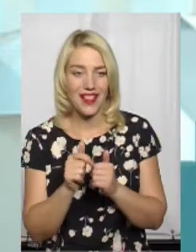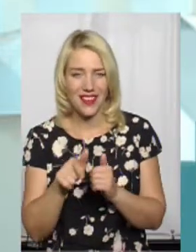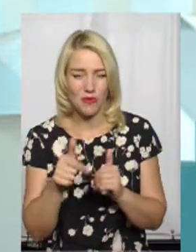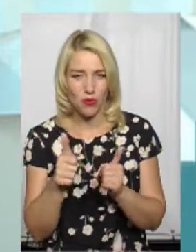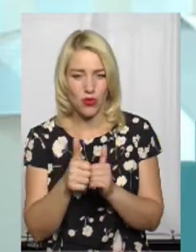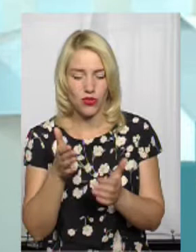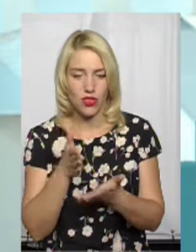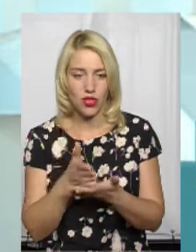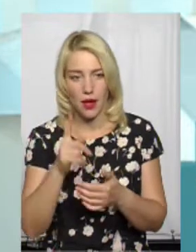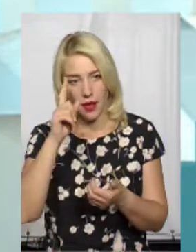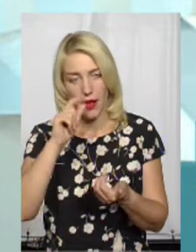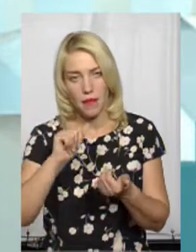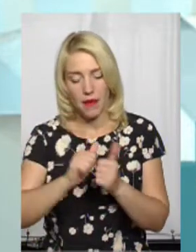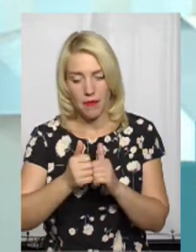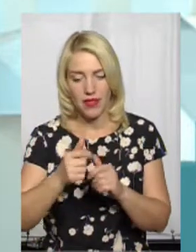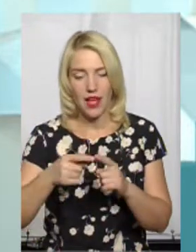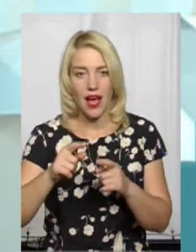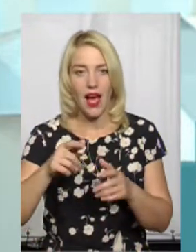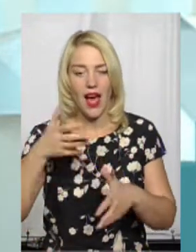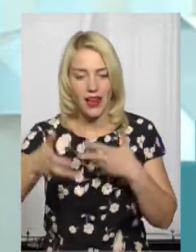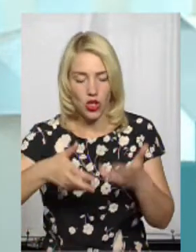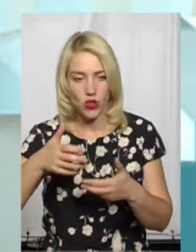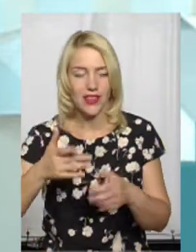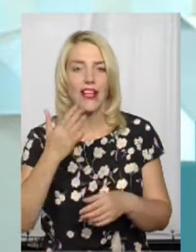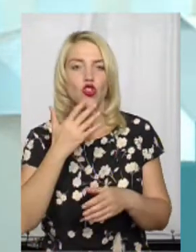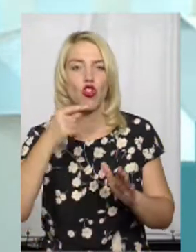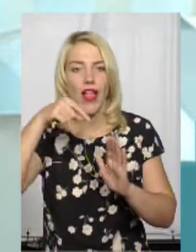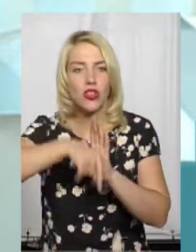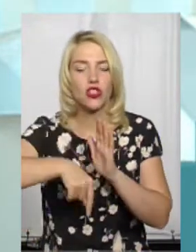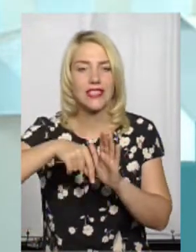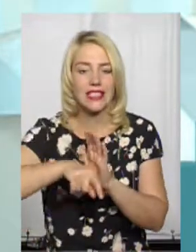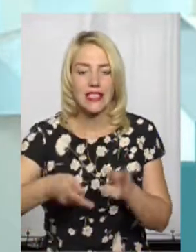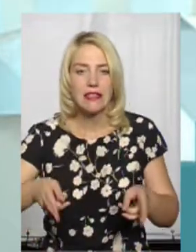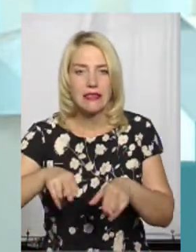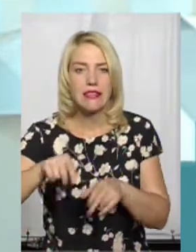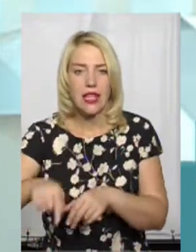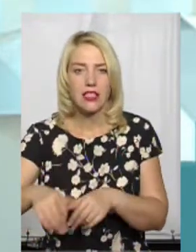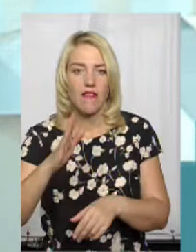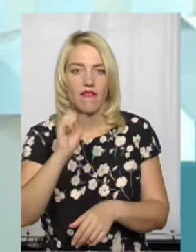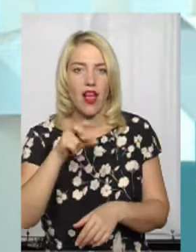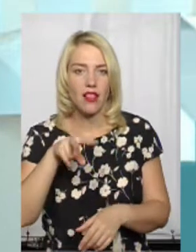поруч пам'ятки археології і архітектури національного значення, залишків валу,